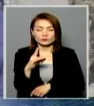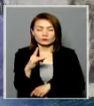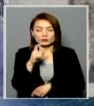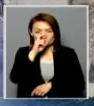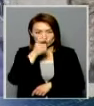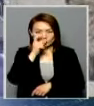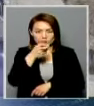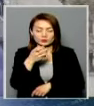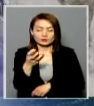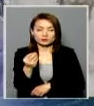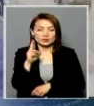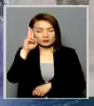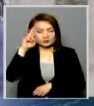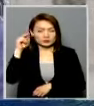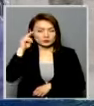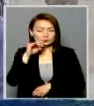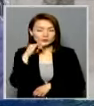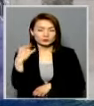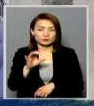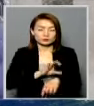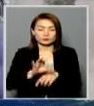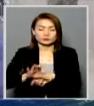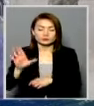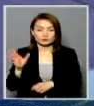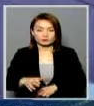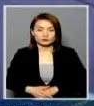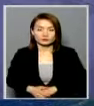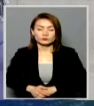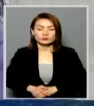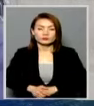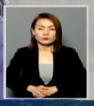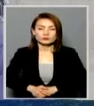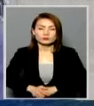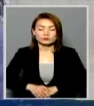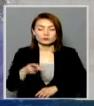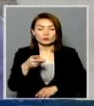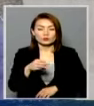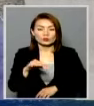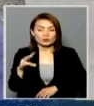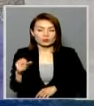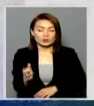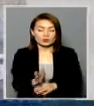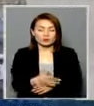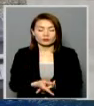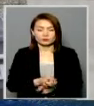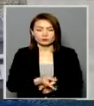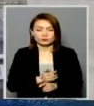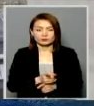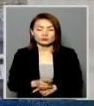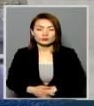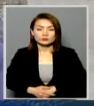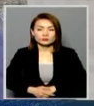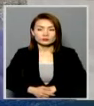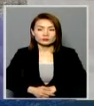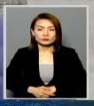жаңа сосын Әзірбайжанға, Россияға экспорттап отырмыз. 2000 тонна балық жылына аулаймыз.